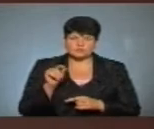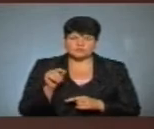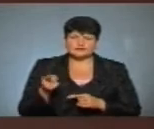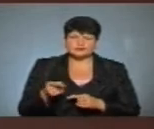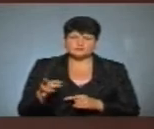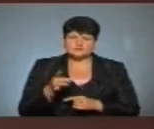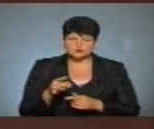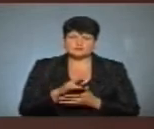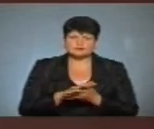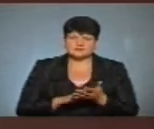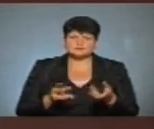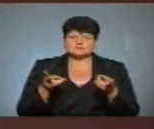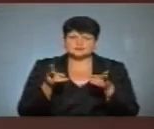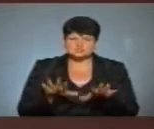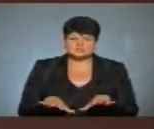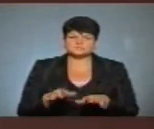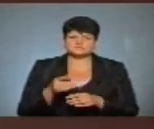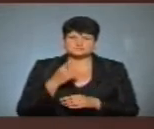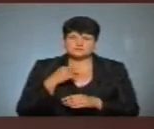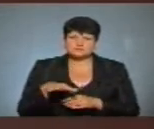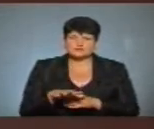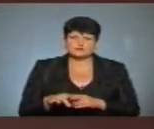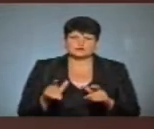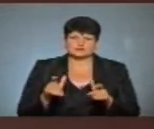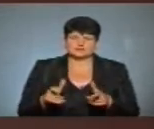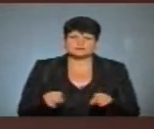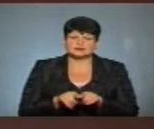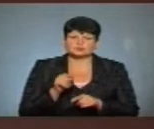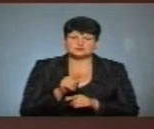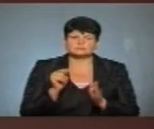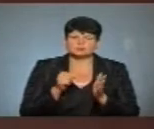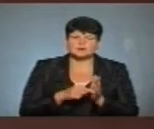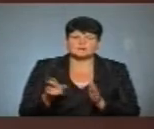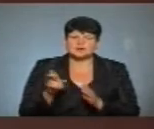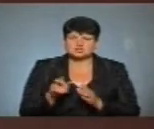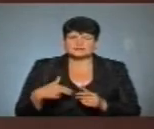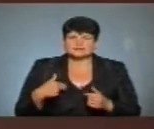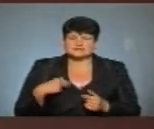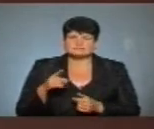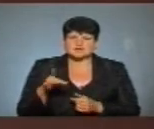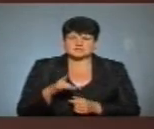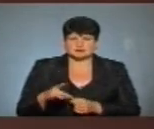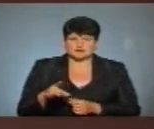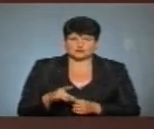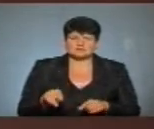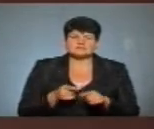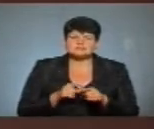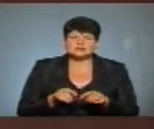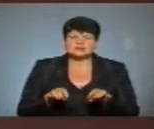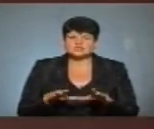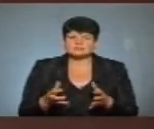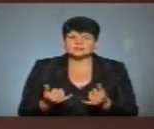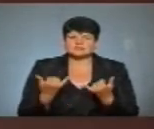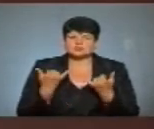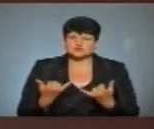Тернопільський район й надалі залишатиметься в червоній зоні карантину. Також там будуть Бережани, Заліщицький та Збаразький райони. Таке рішення прийняла